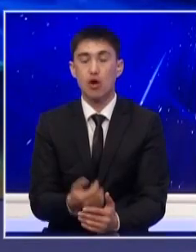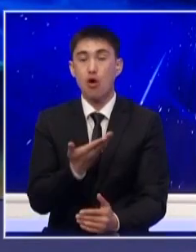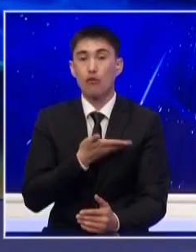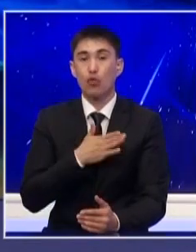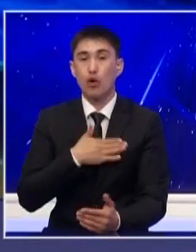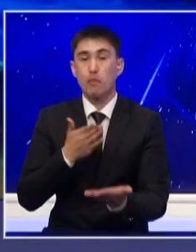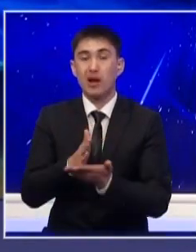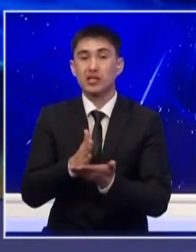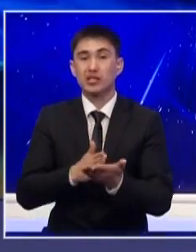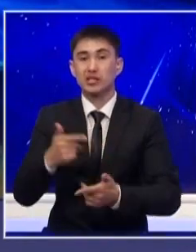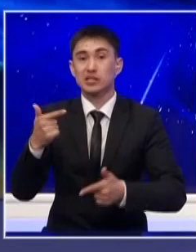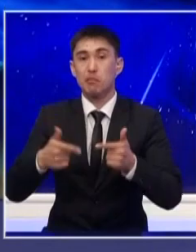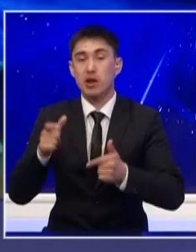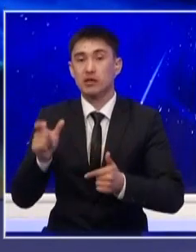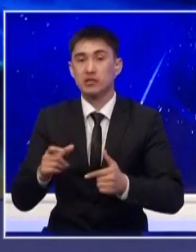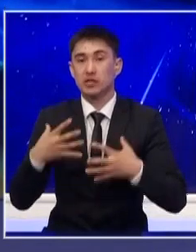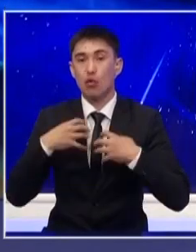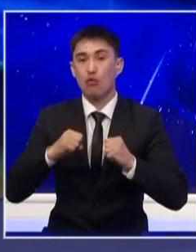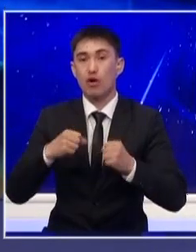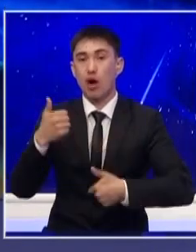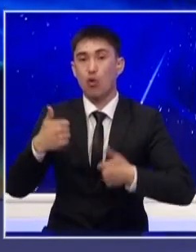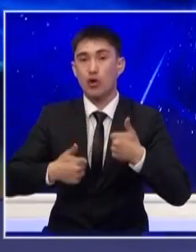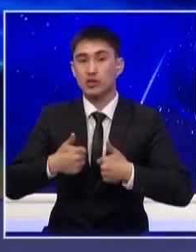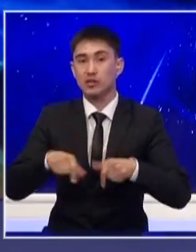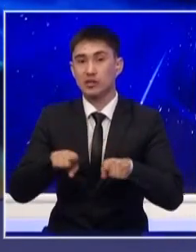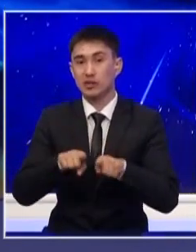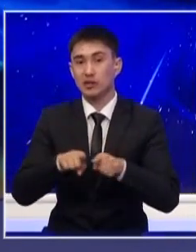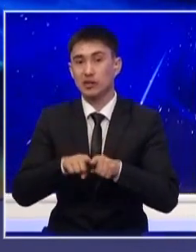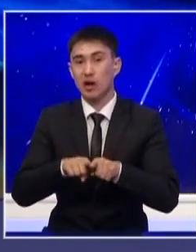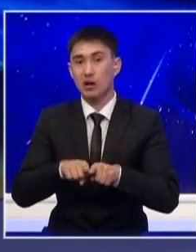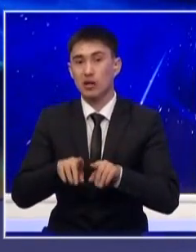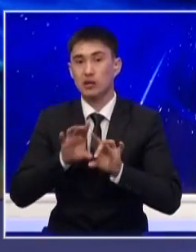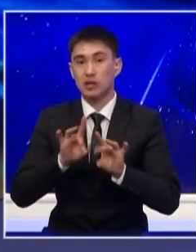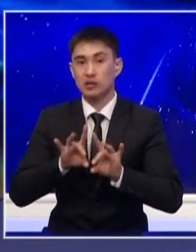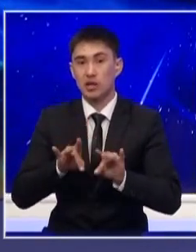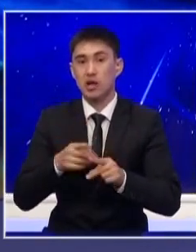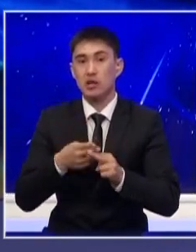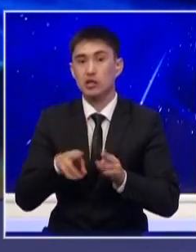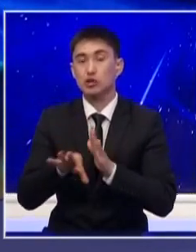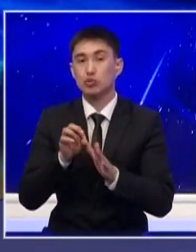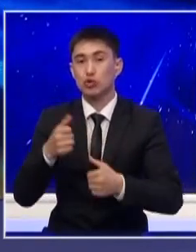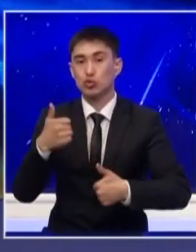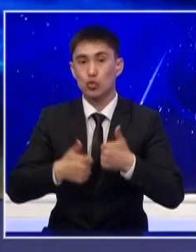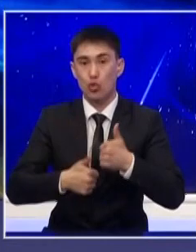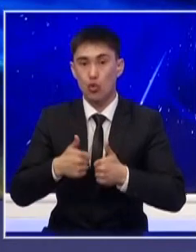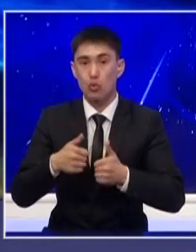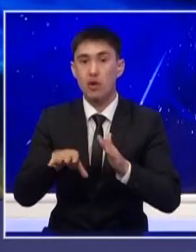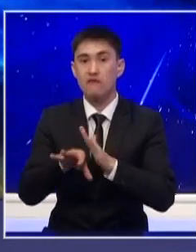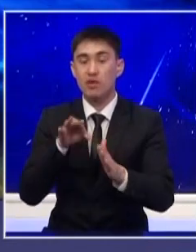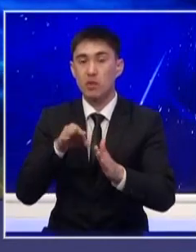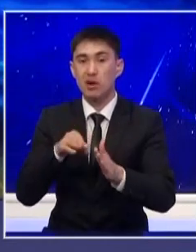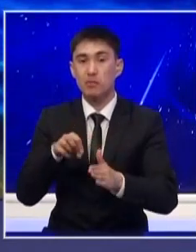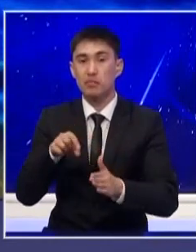В духе политического соперничества и здоровой конкуренции. Именно так охарактеризовала текущую избирательную гонку перед